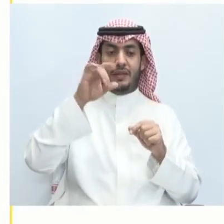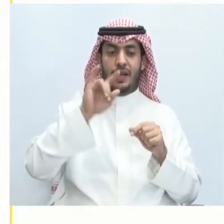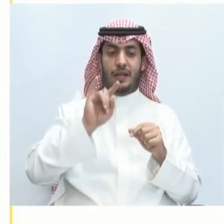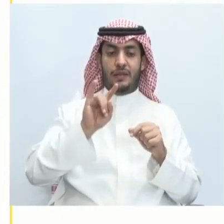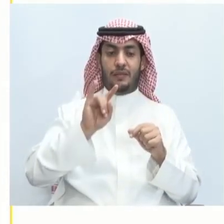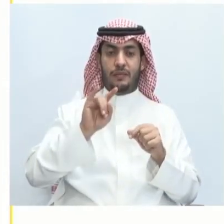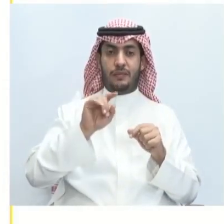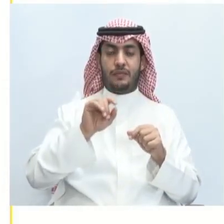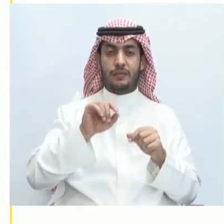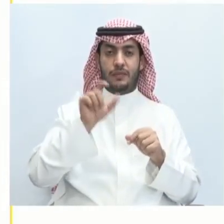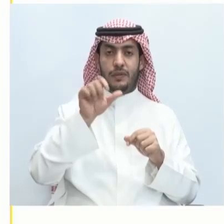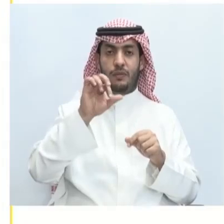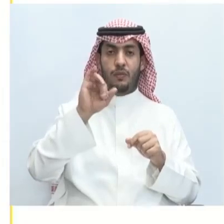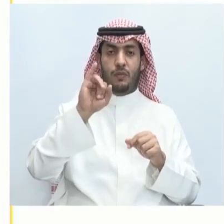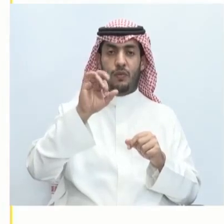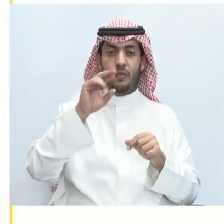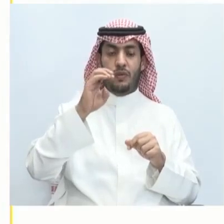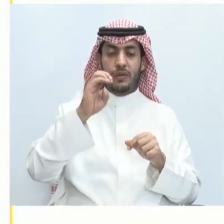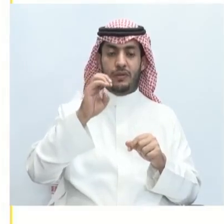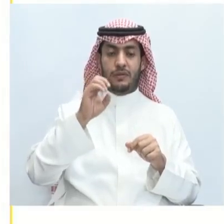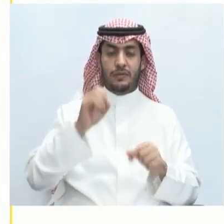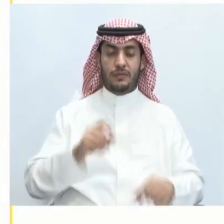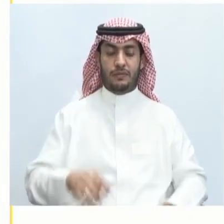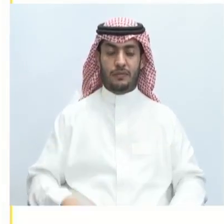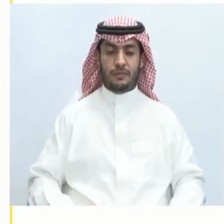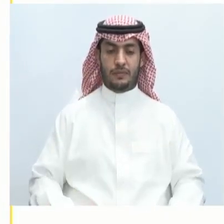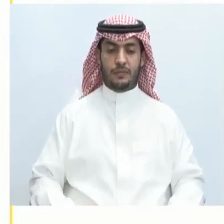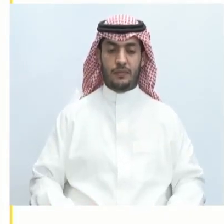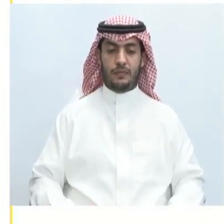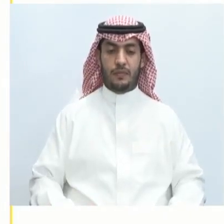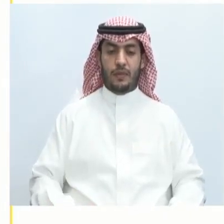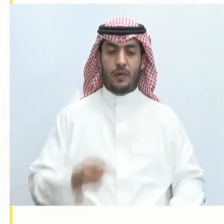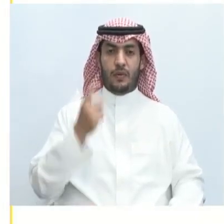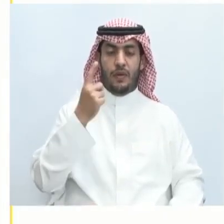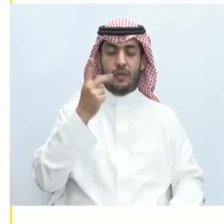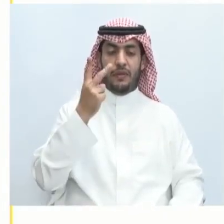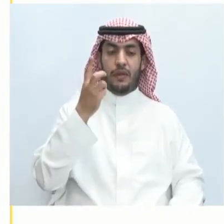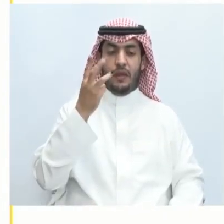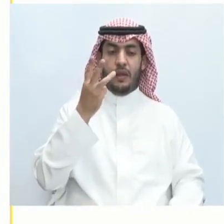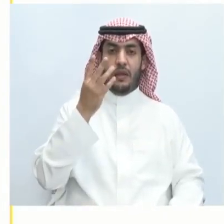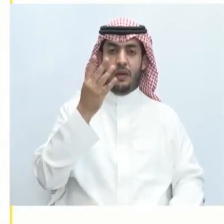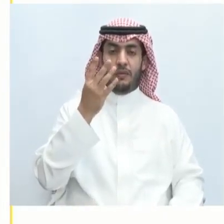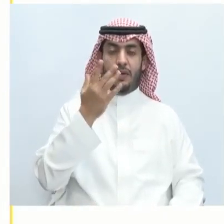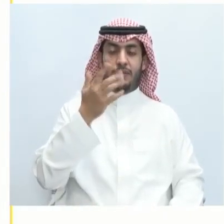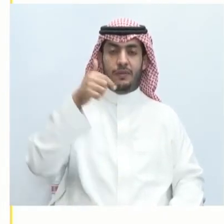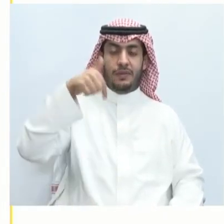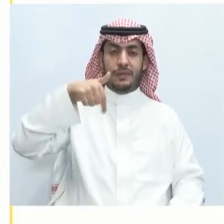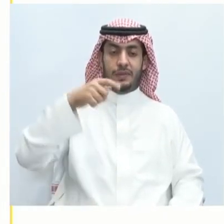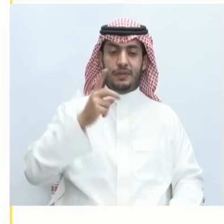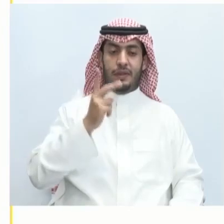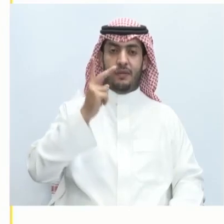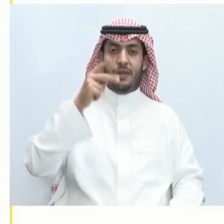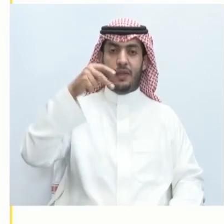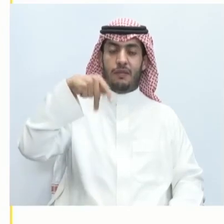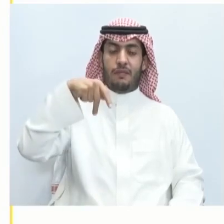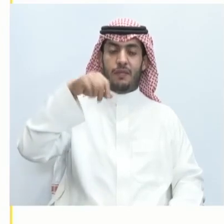وضعنا كسر الاول او القطعه الاولى من الكسر عشر قطعتين ثلاث اربع خمس ست